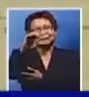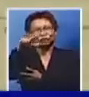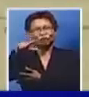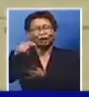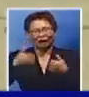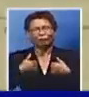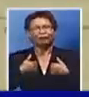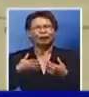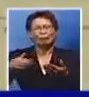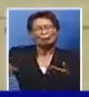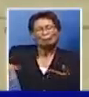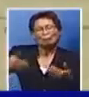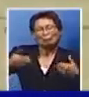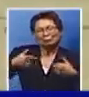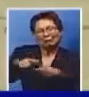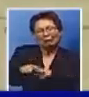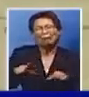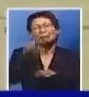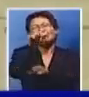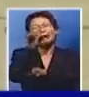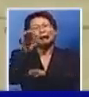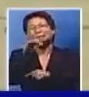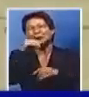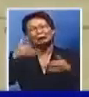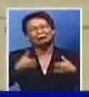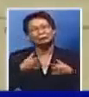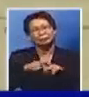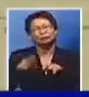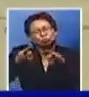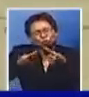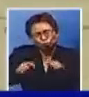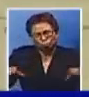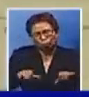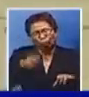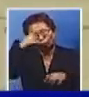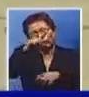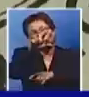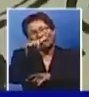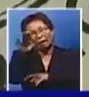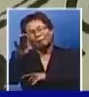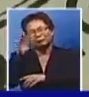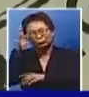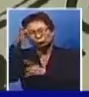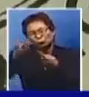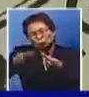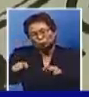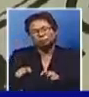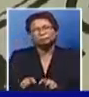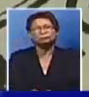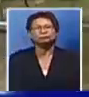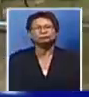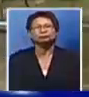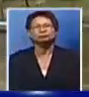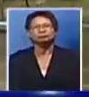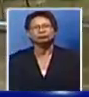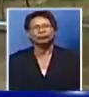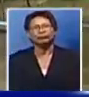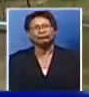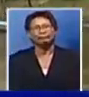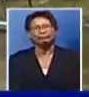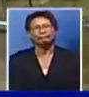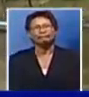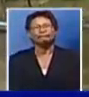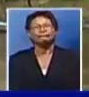untuk lab. Pemeriksaan makmal, tapi akan cuba dibuatlah untuk lab ringkas tu. Sementara itu, bagi